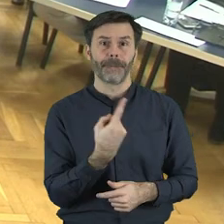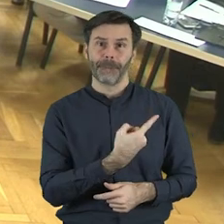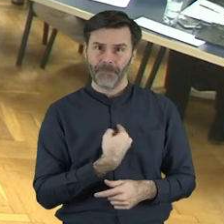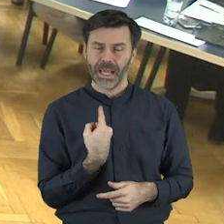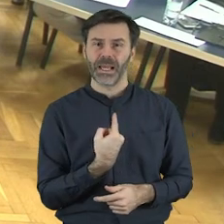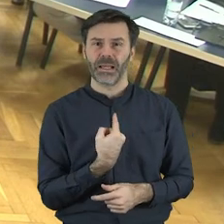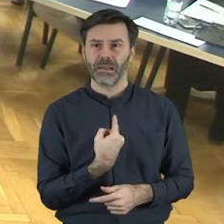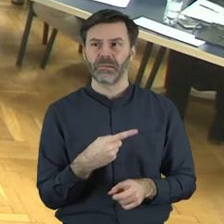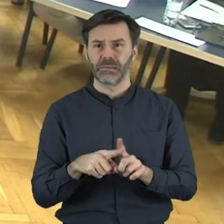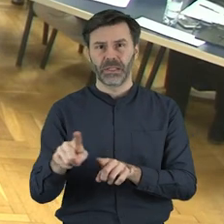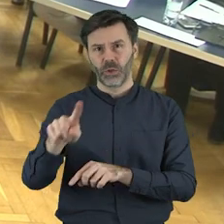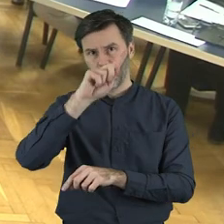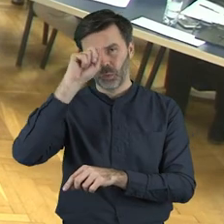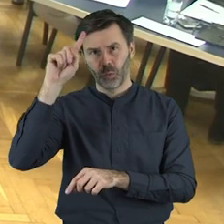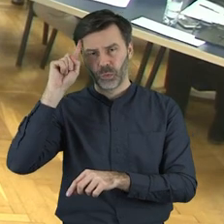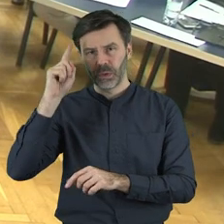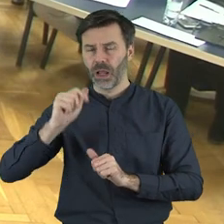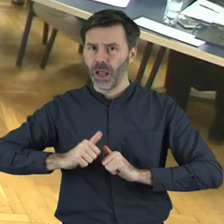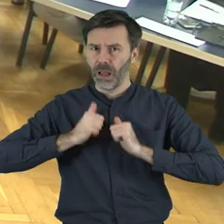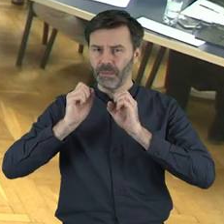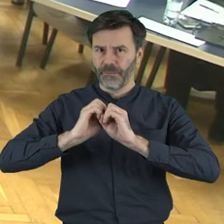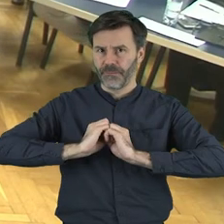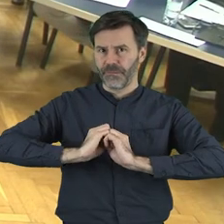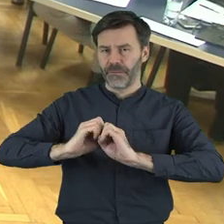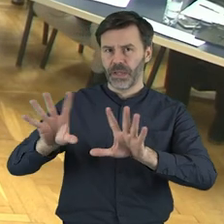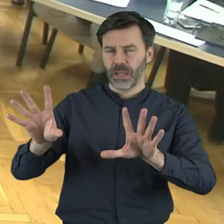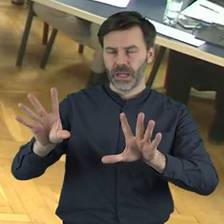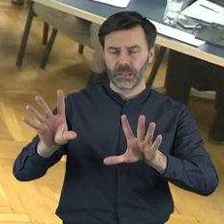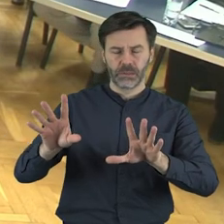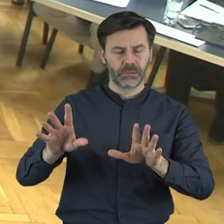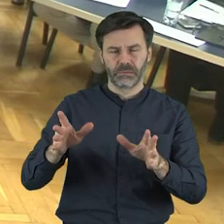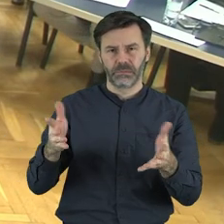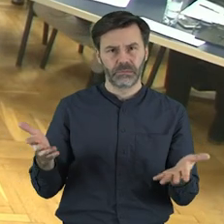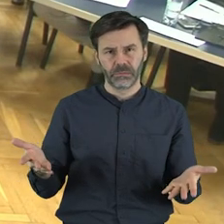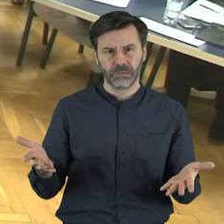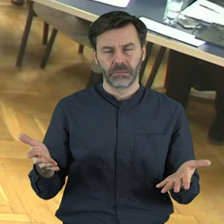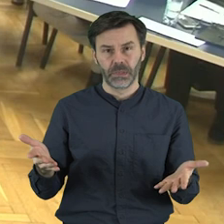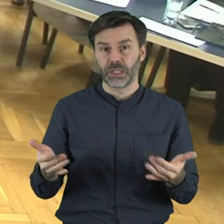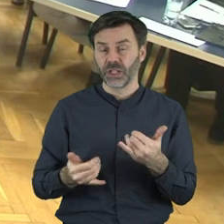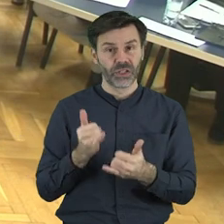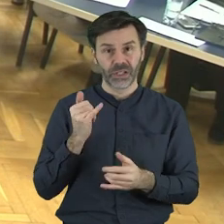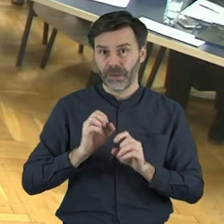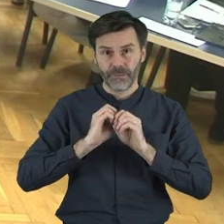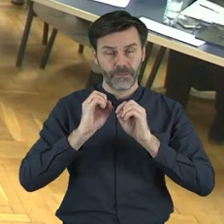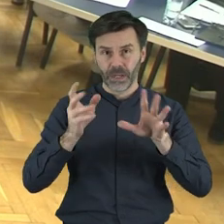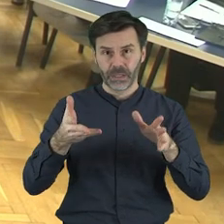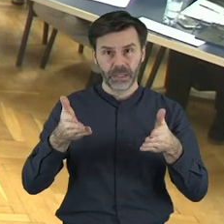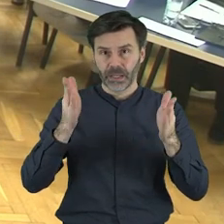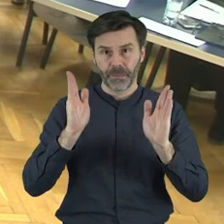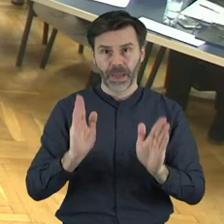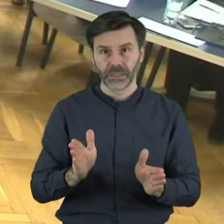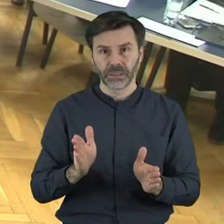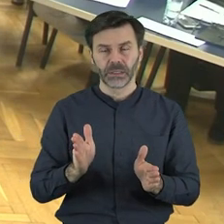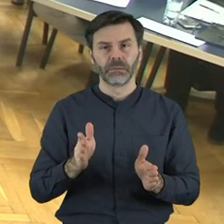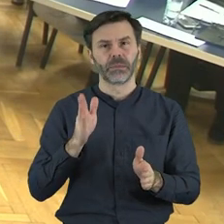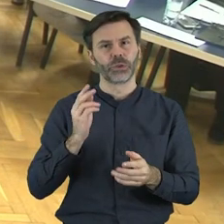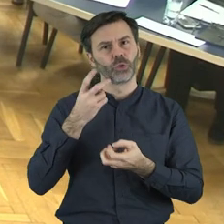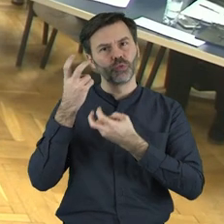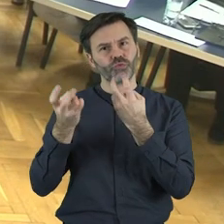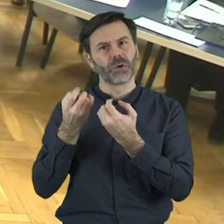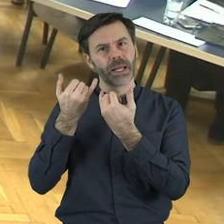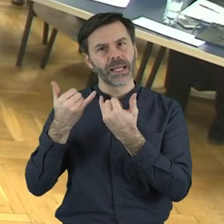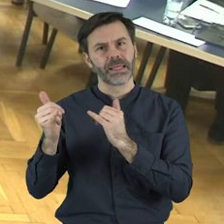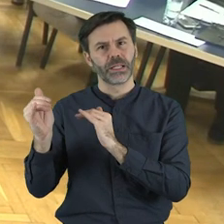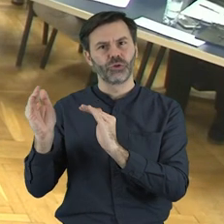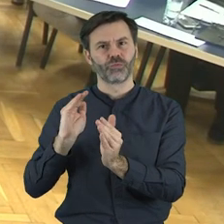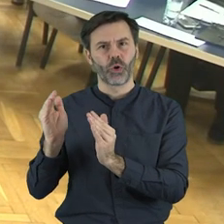zawsze wyjaśnić tę sprawę, no bo jeżeli nie, to będziemy musieli szukać innych sposobności, żeby móc tę sprawę wyjaśnić, ponieważ